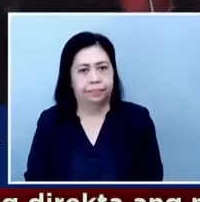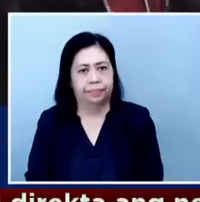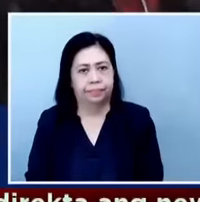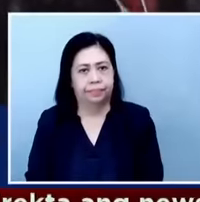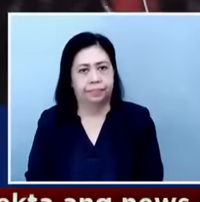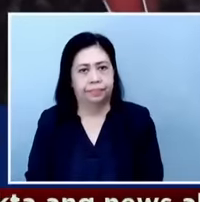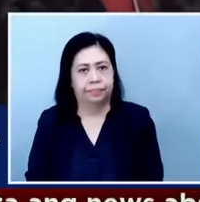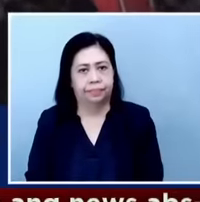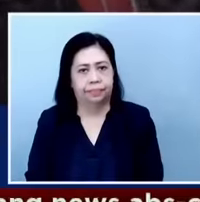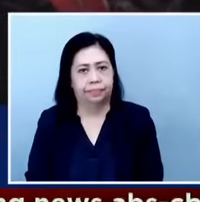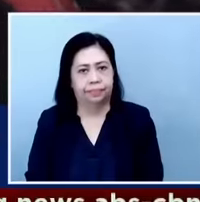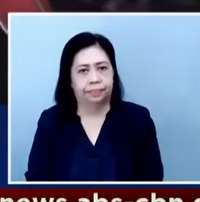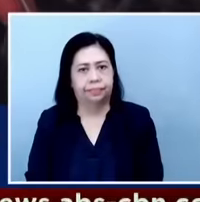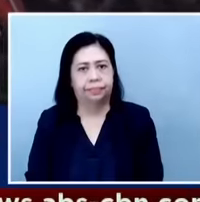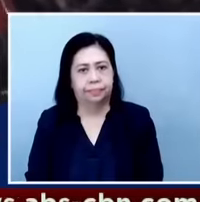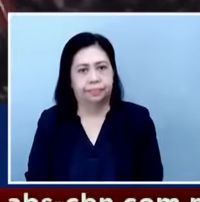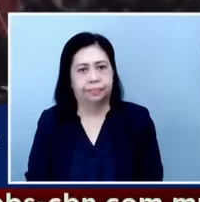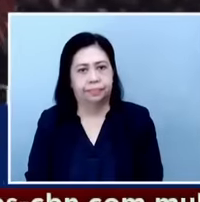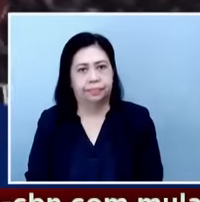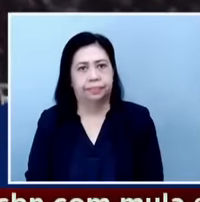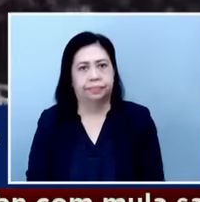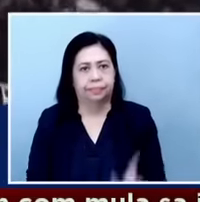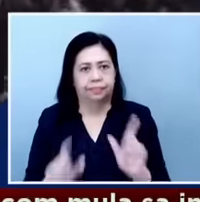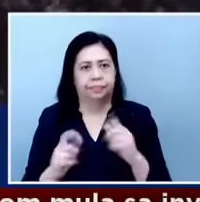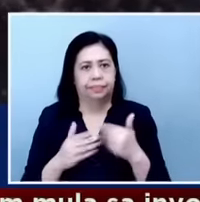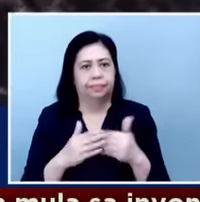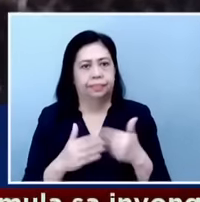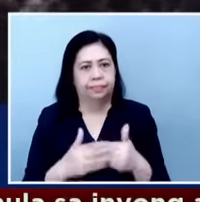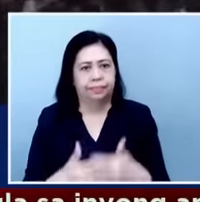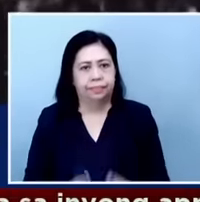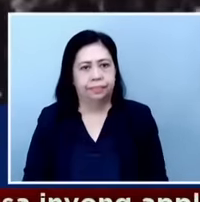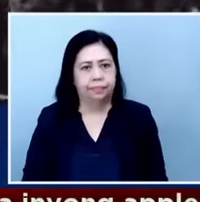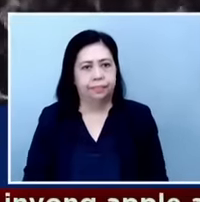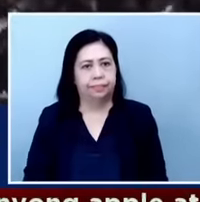Yun. Tumapasok na. Ayan na.